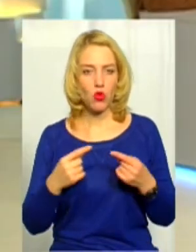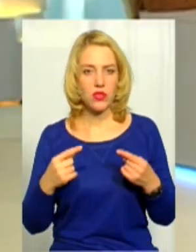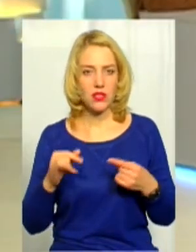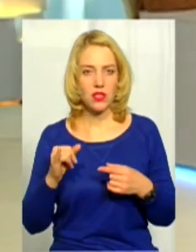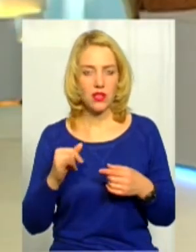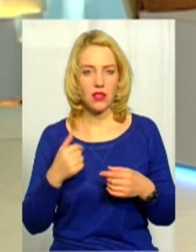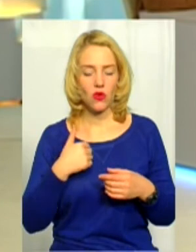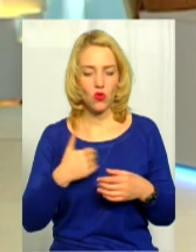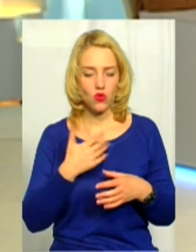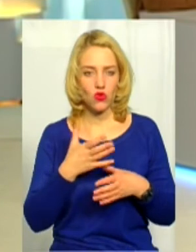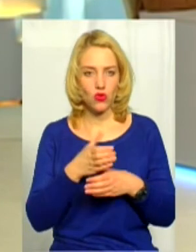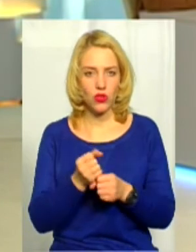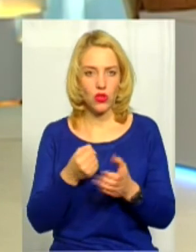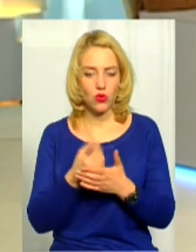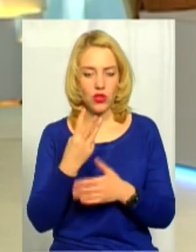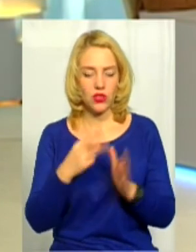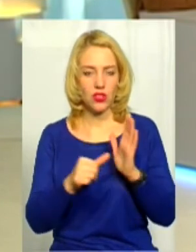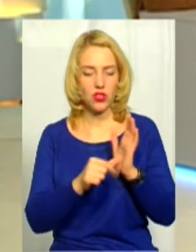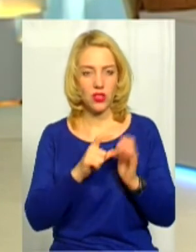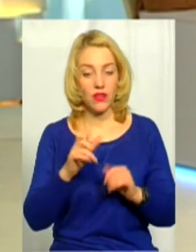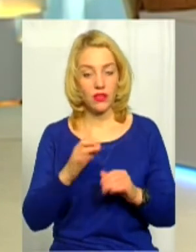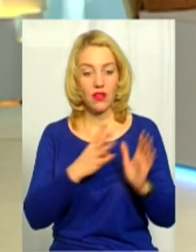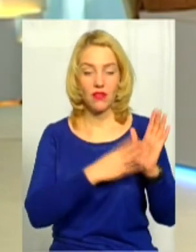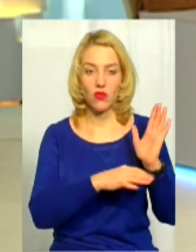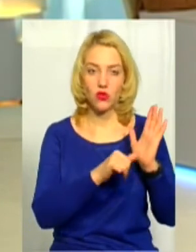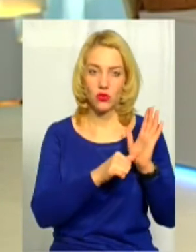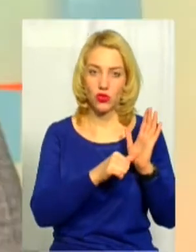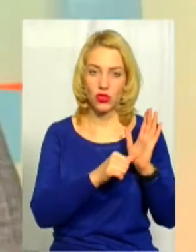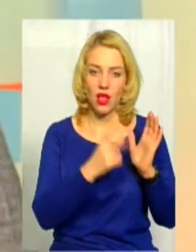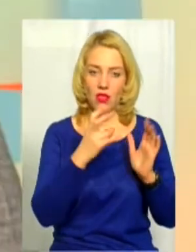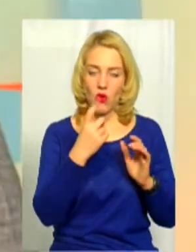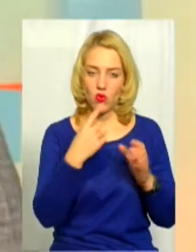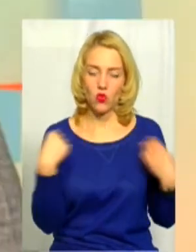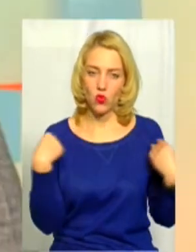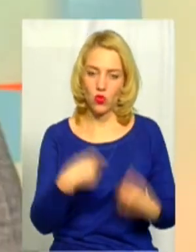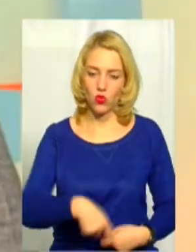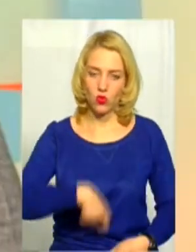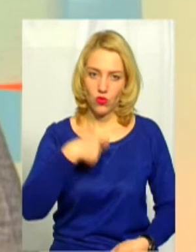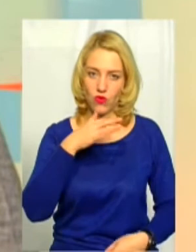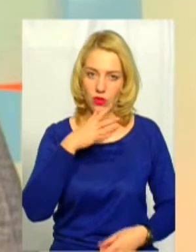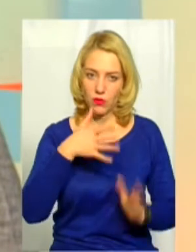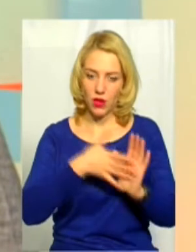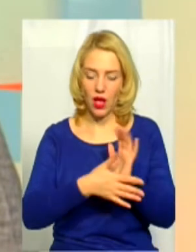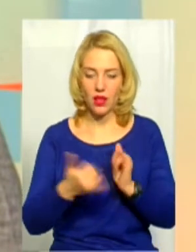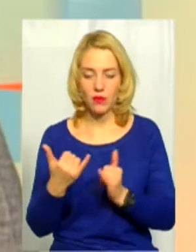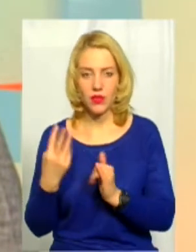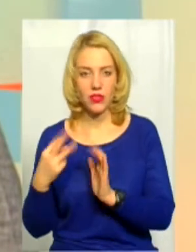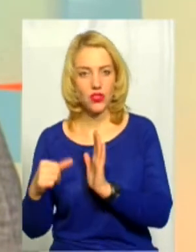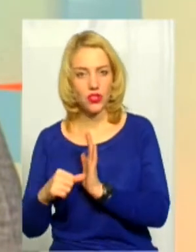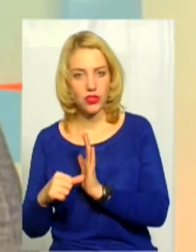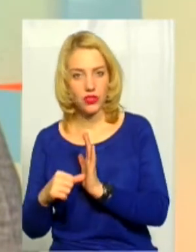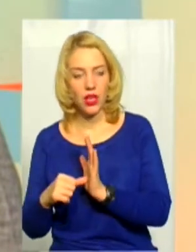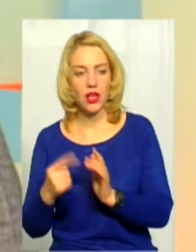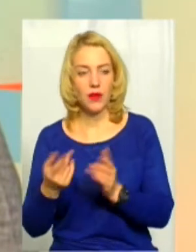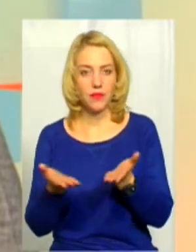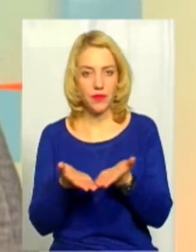місяці вийти вже на 30 хвилин. Тобто, уявляєте, 96 хвилин на куртку і так далі. Інша жінка, яка з Хмельницького розказувала історію успіху,